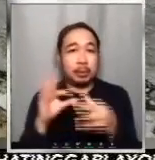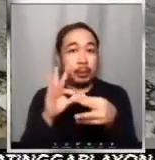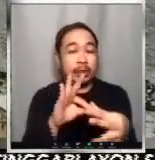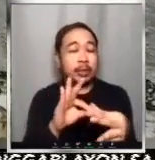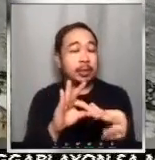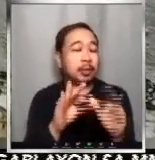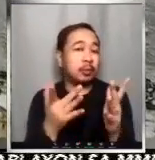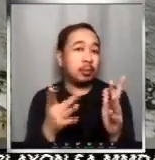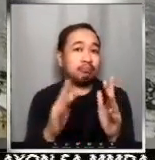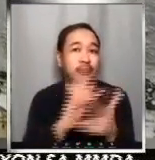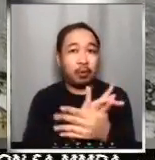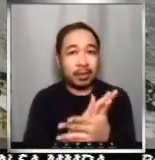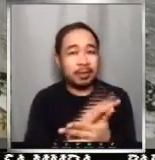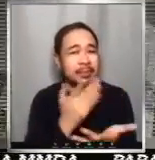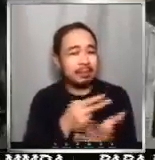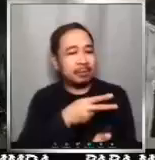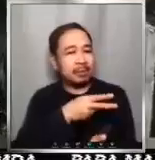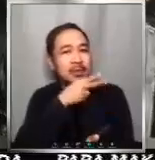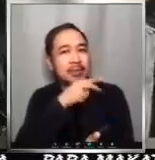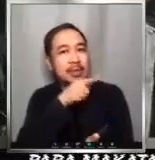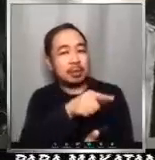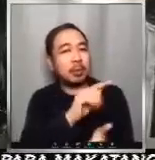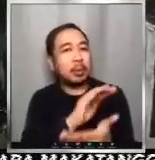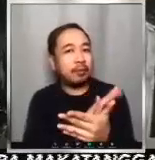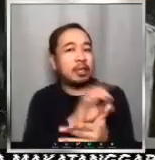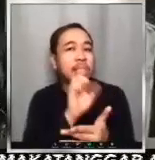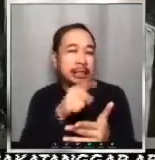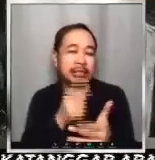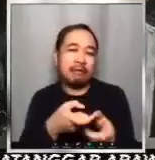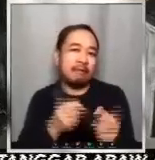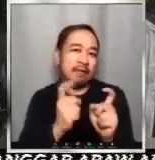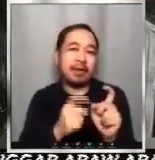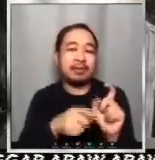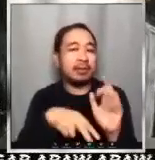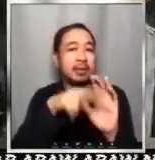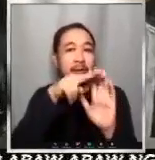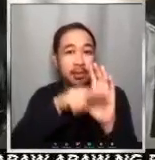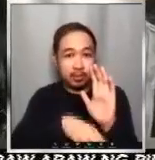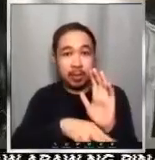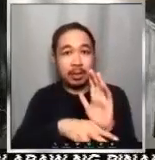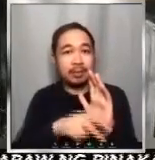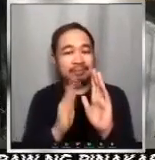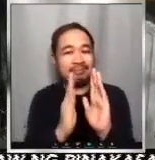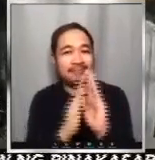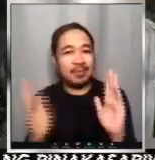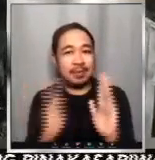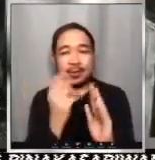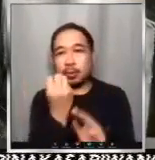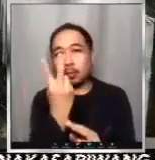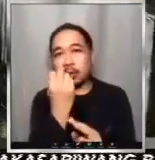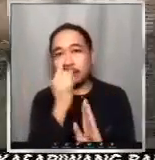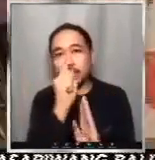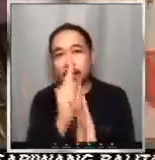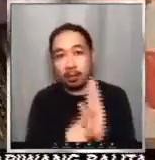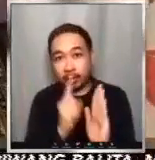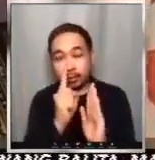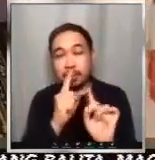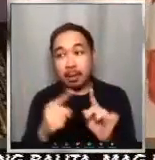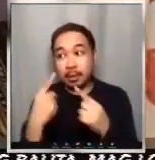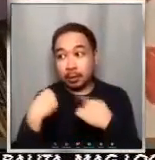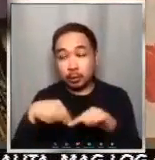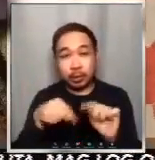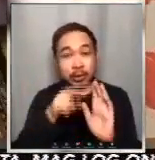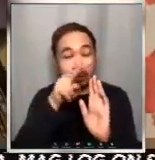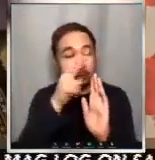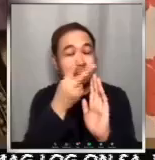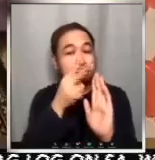suspected COVID-19 case na kailangan ilibing agad sa loob ng 12 oras. Pero sa gitna ng mismong libing, tumawag daw ang